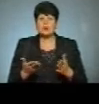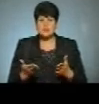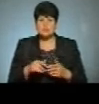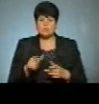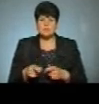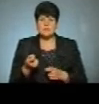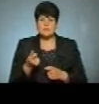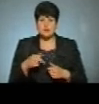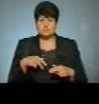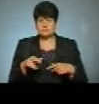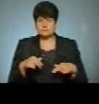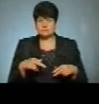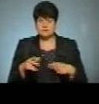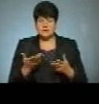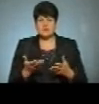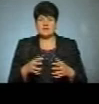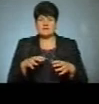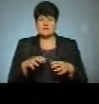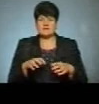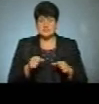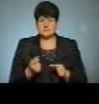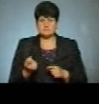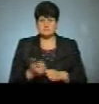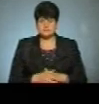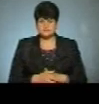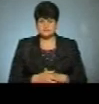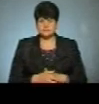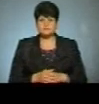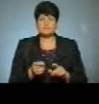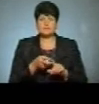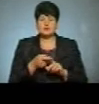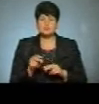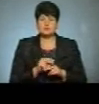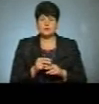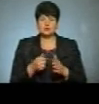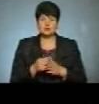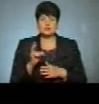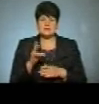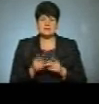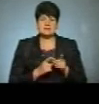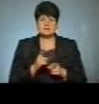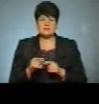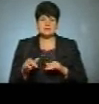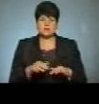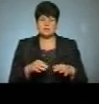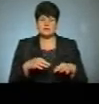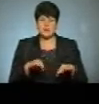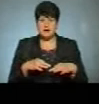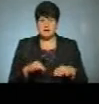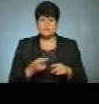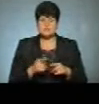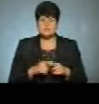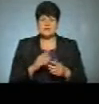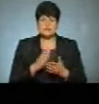люди багато ходять і власних автомобілів не так багато. У зв'язку з ремонтом до неділі зміниться рух громадського транспорту. Про це йдеться на